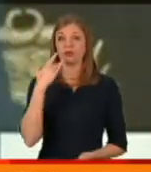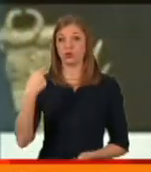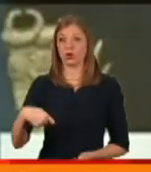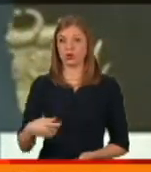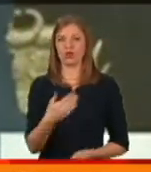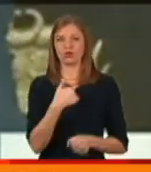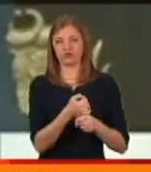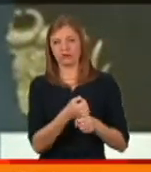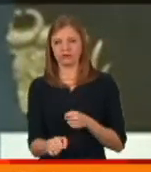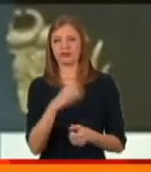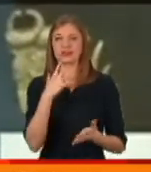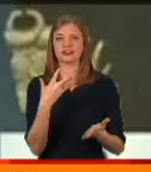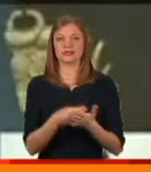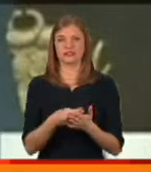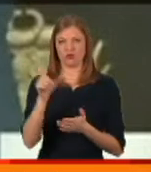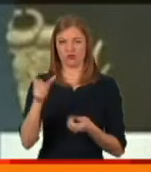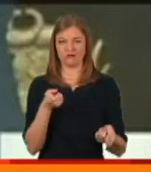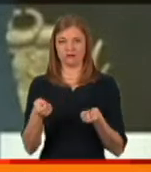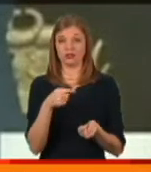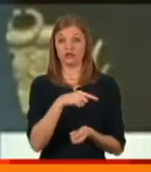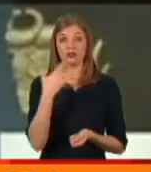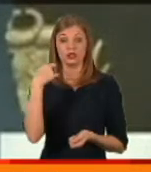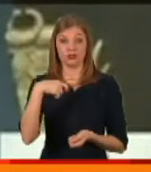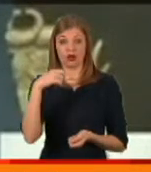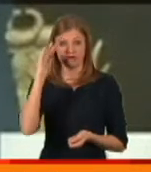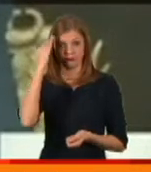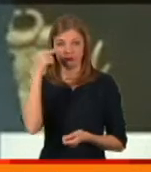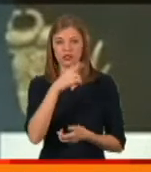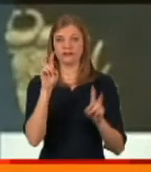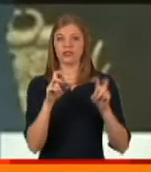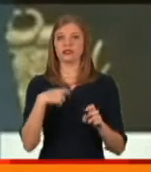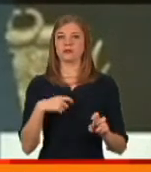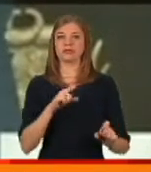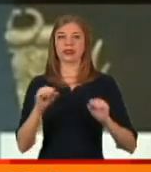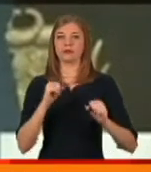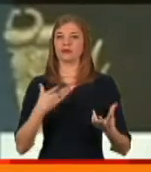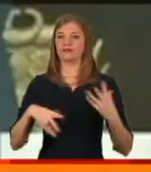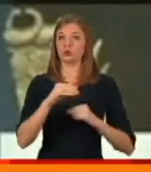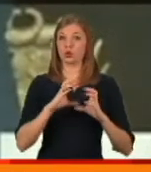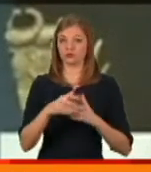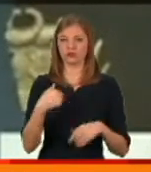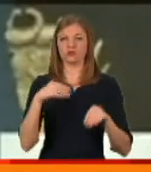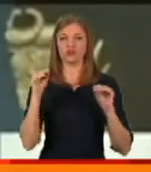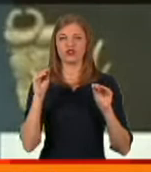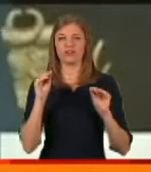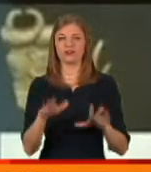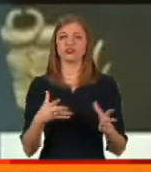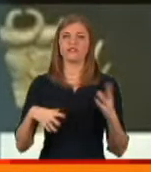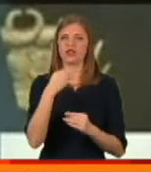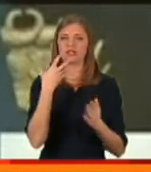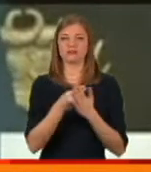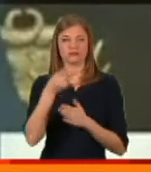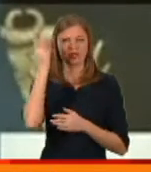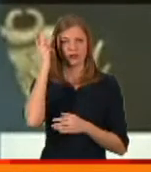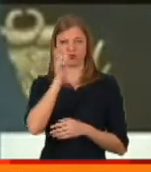хоче нав'язати нам своїх маріонеток. Трамп збожеволів. Він має себе за керманича цілого світу. Я вирішив відкликати увесь наш